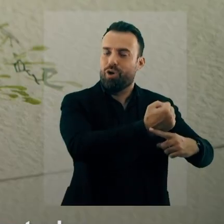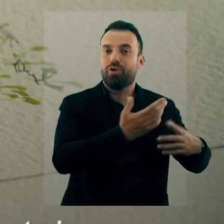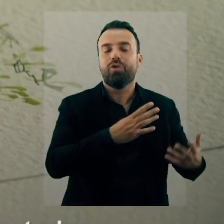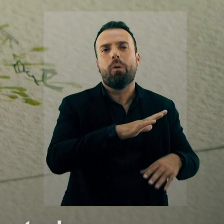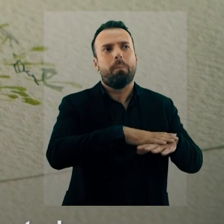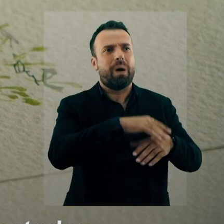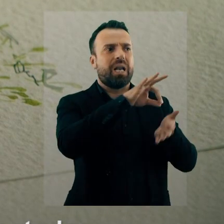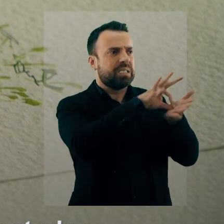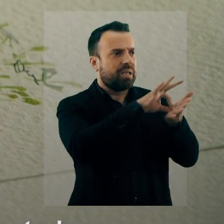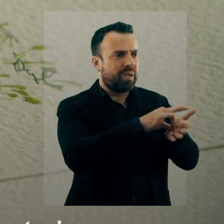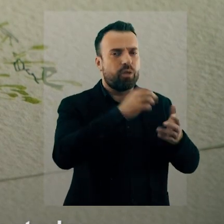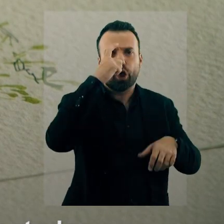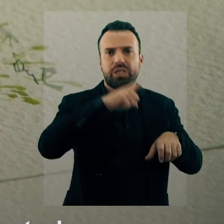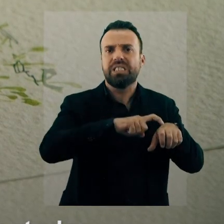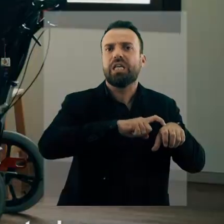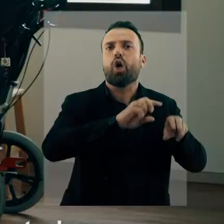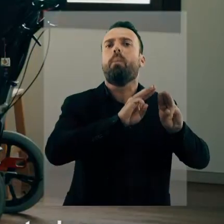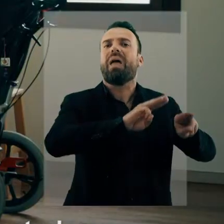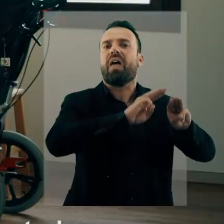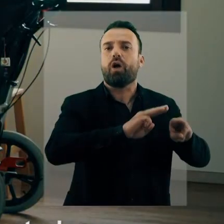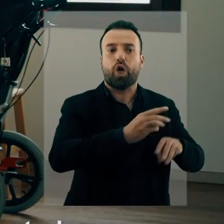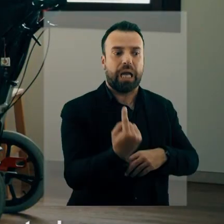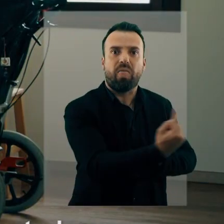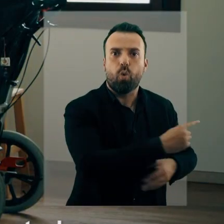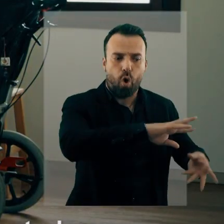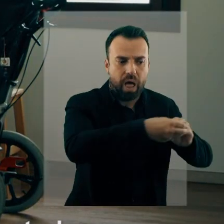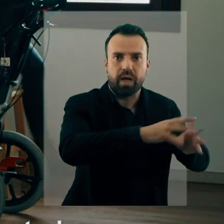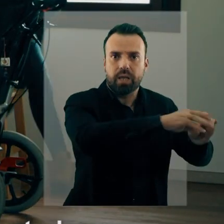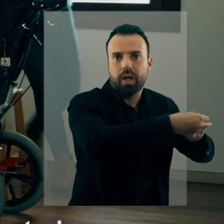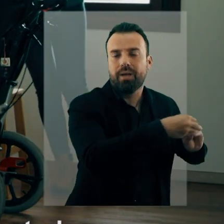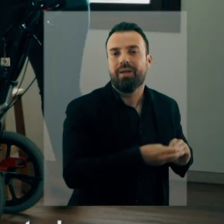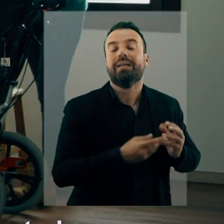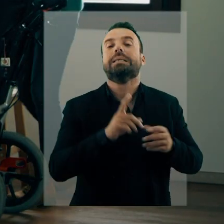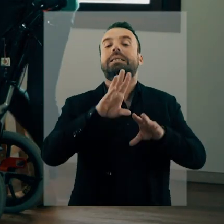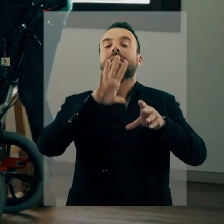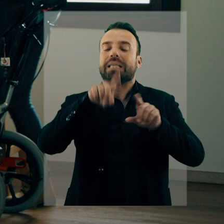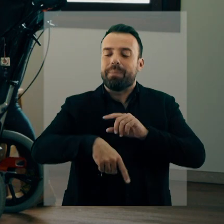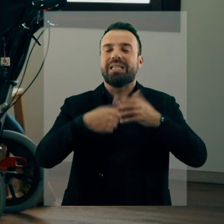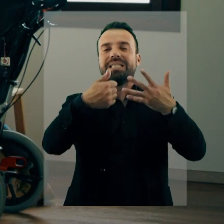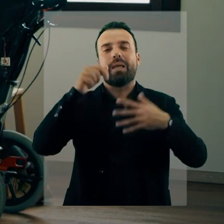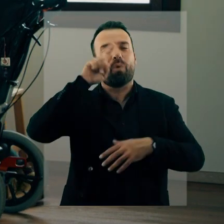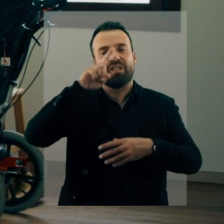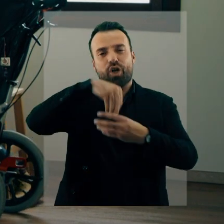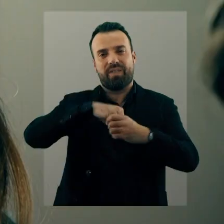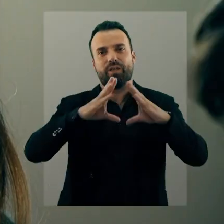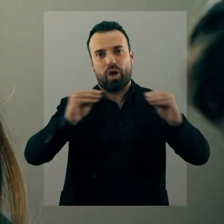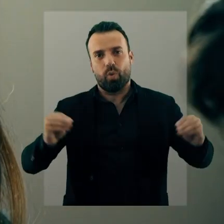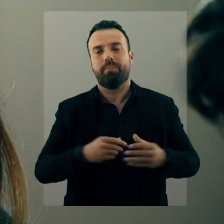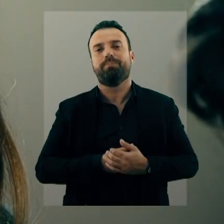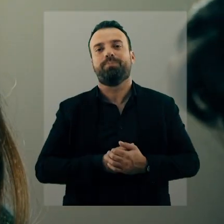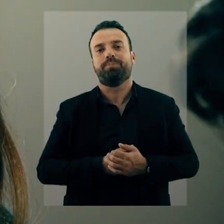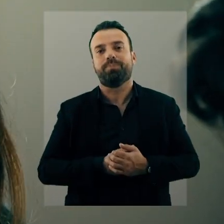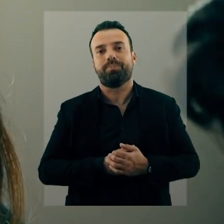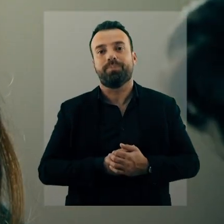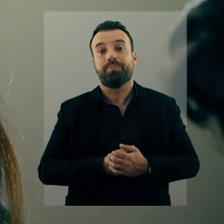cases de les persones afectades per oferir un servei psicopedagògic adaptat a cada cas. També hi col·laboren 7 professors de la UIB.